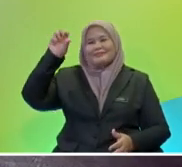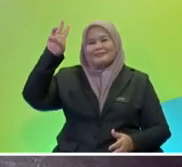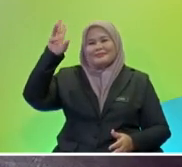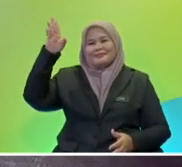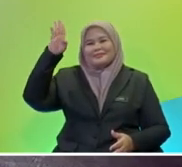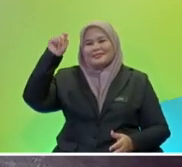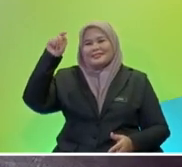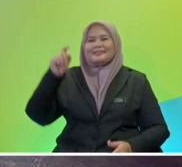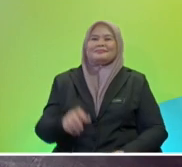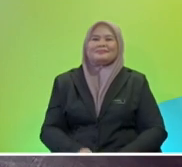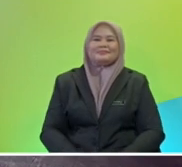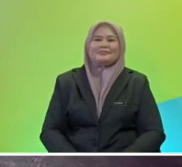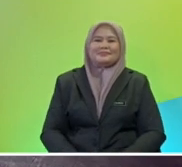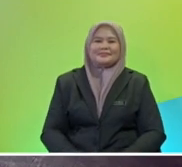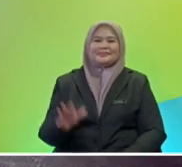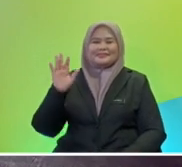lagi